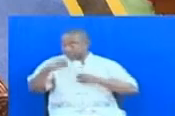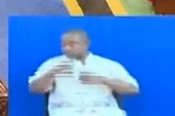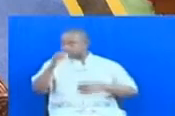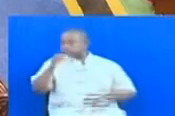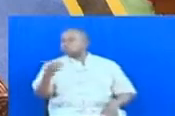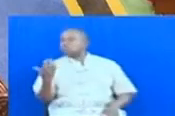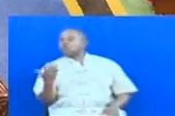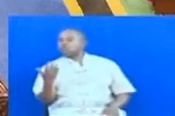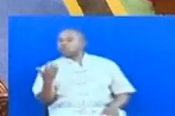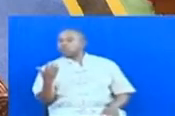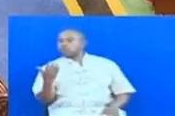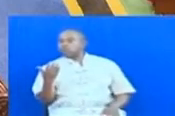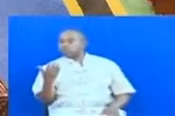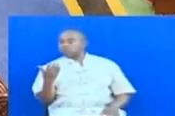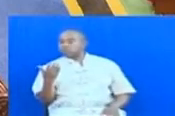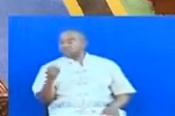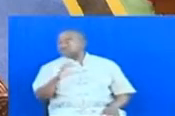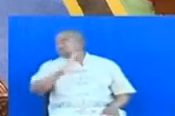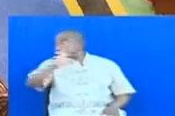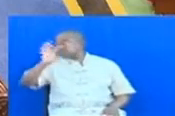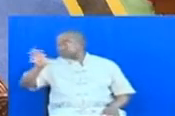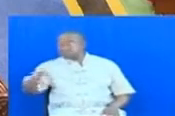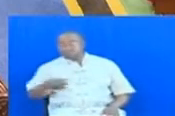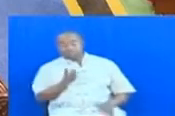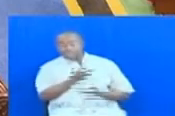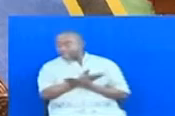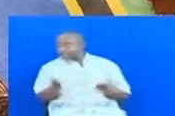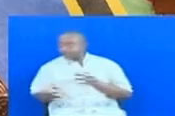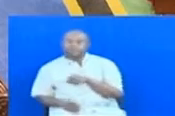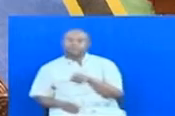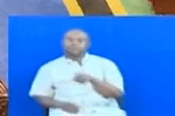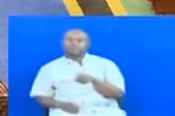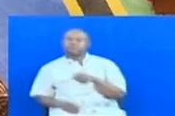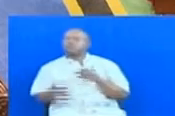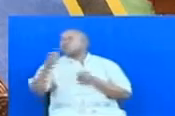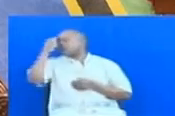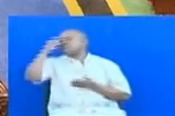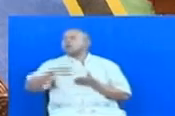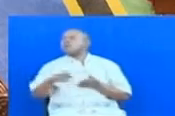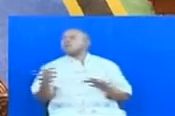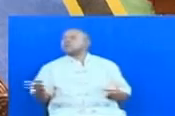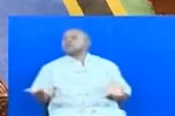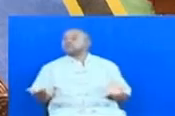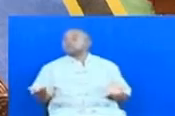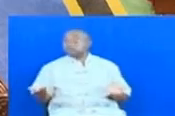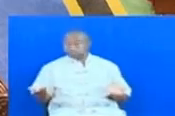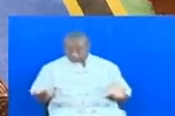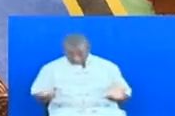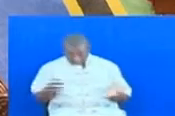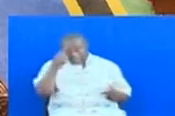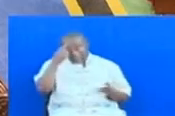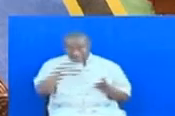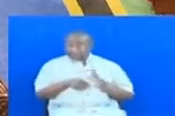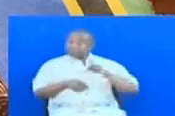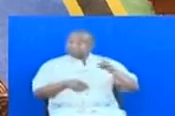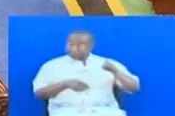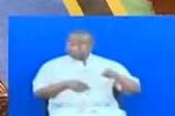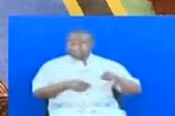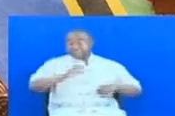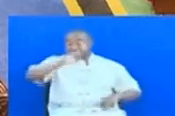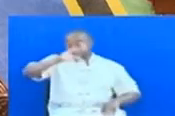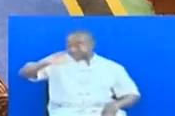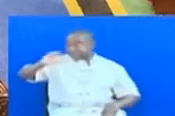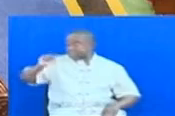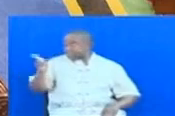Disclaimer na hizi nyingine zote hazipo. Maana yake ni nini? Ni kwamba CAG imefanya kazi yake,